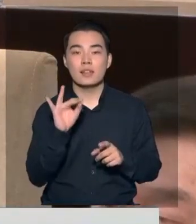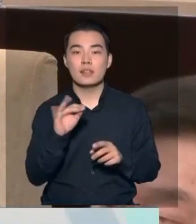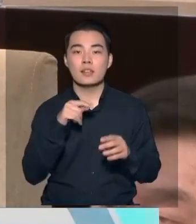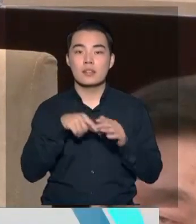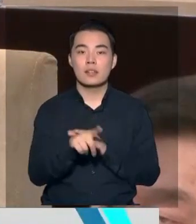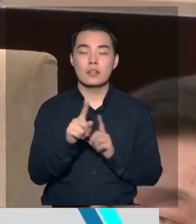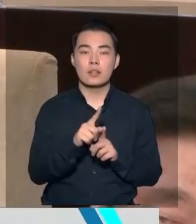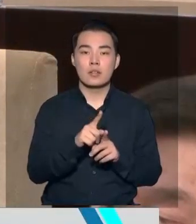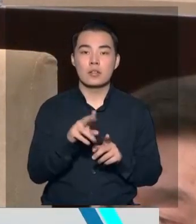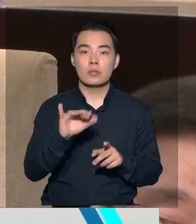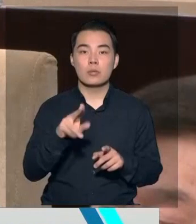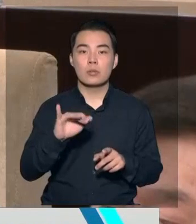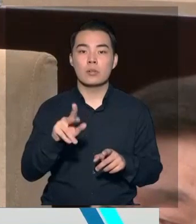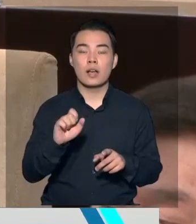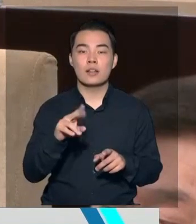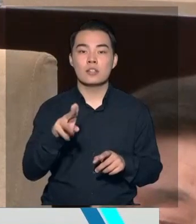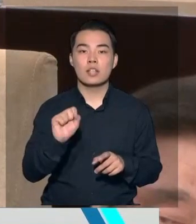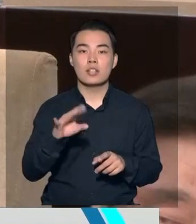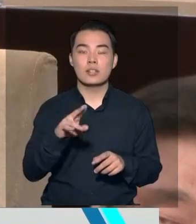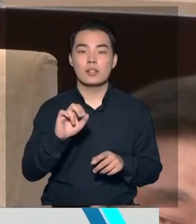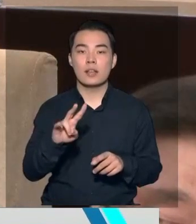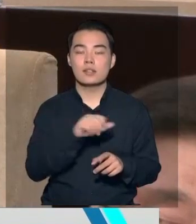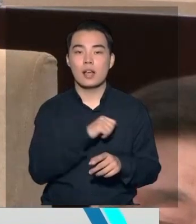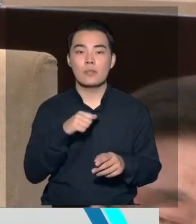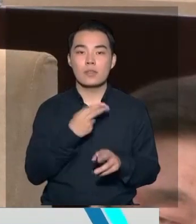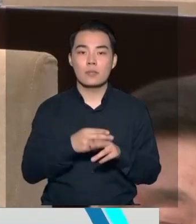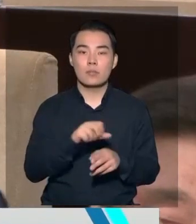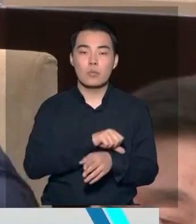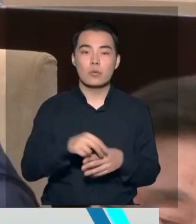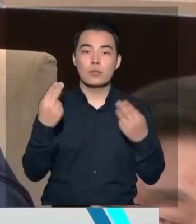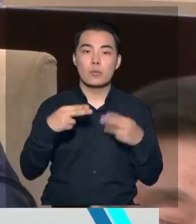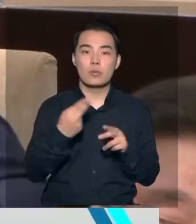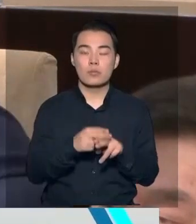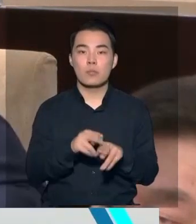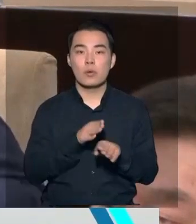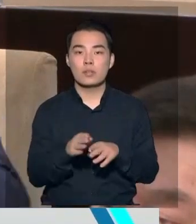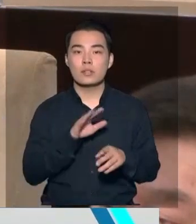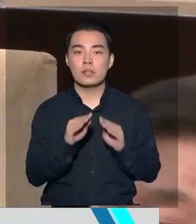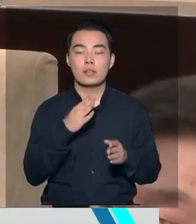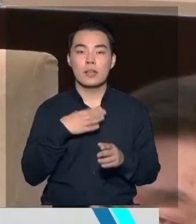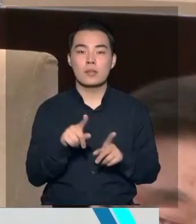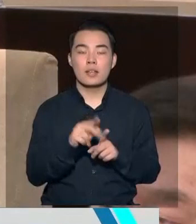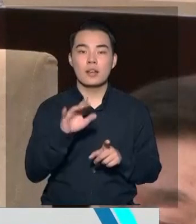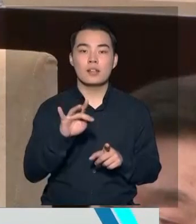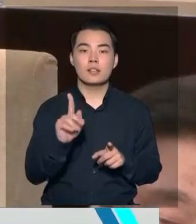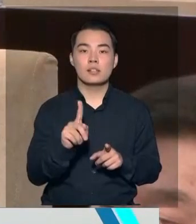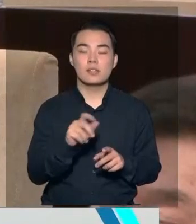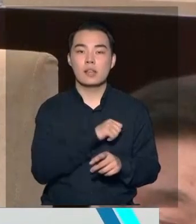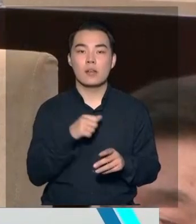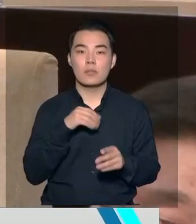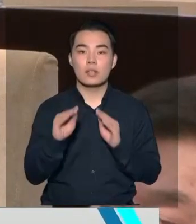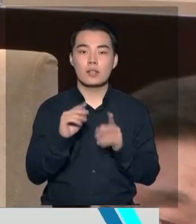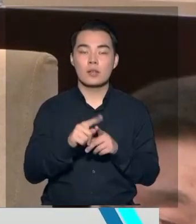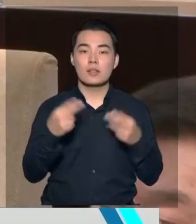шекарадағы Торугард және Тәжікстан мен шекарадағы Қарамық пункттері. Енді Қырғыз Республикасының Еуразиялық экономикалық одақтың